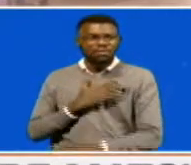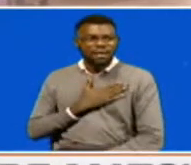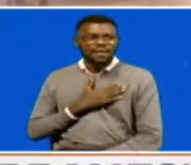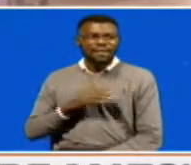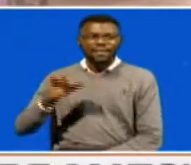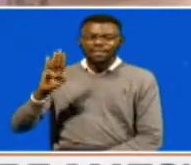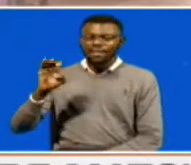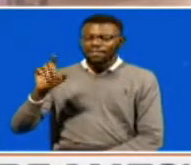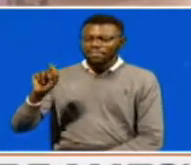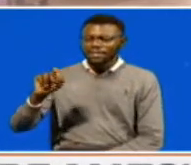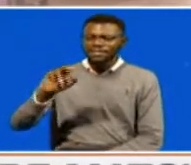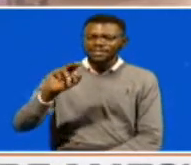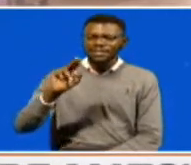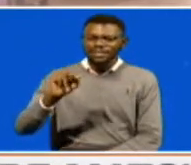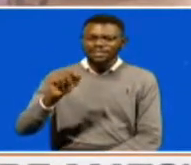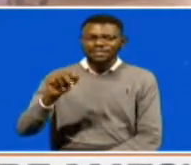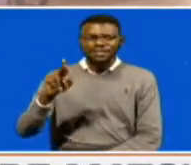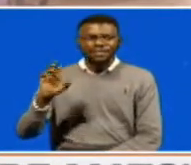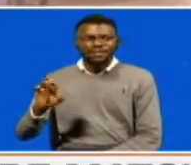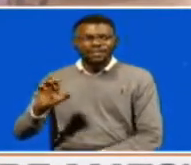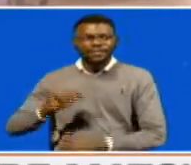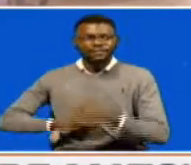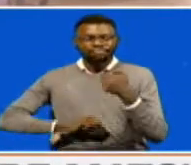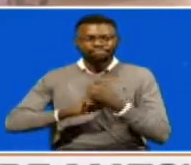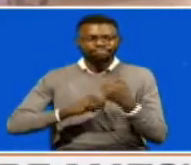ni kudipangia hizo shughuli zingine zote.